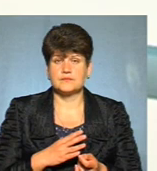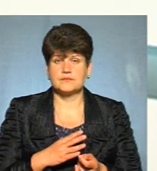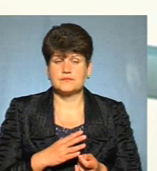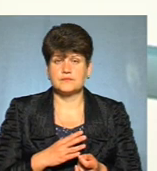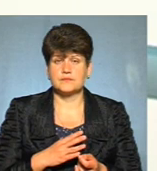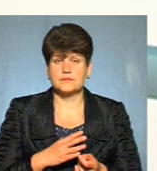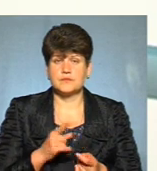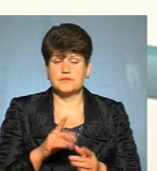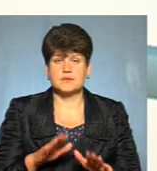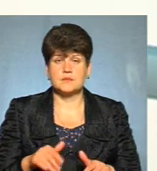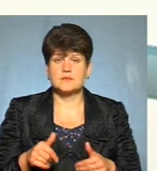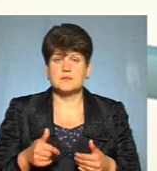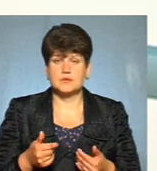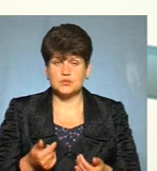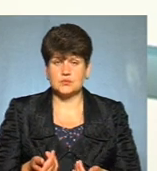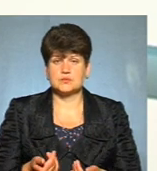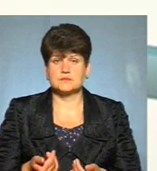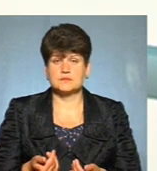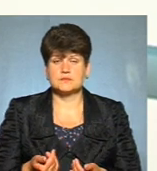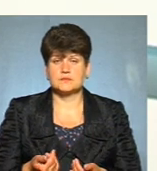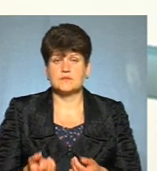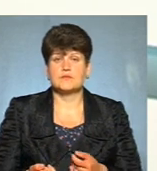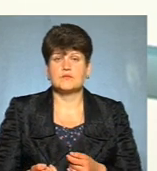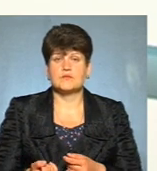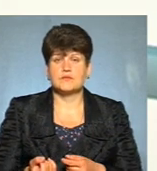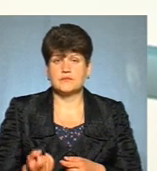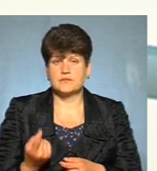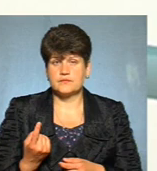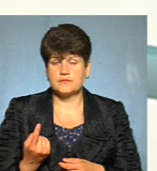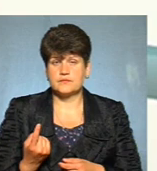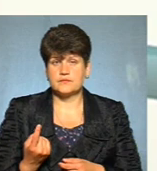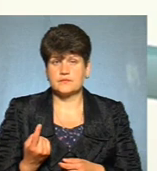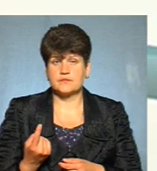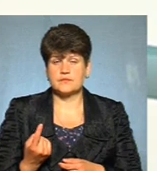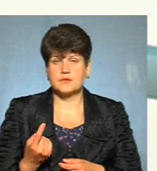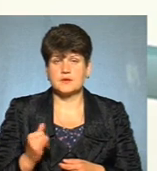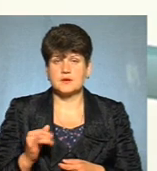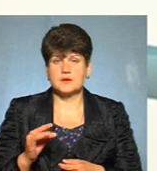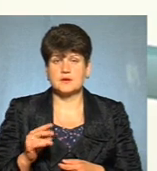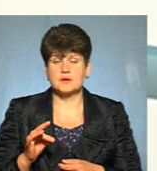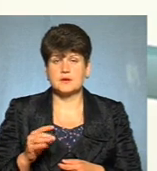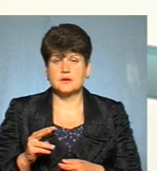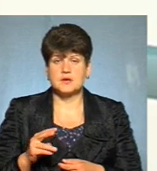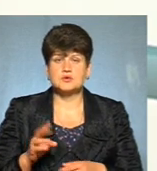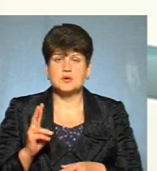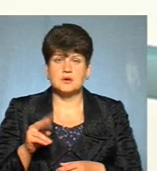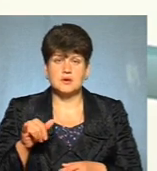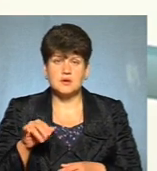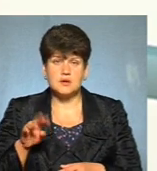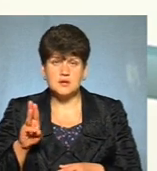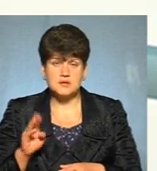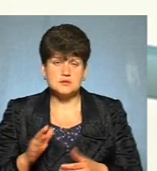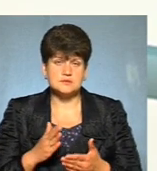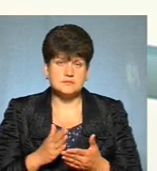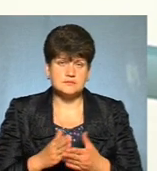вони передаються від кліща, можуть викликати моноцитарний ерліхіоз. Якщо кліщ був уражений